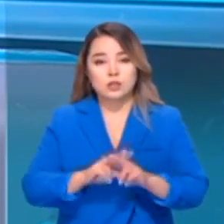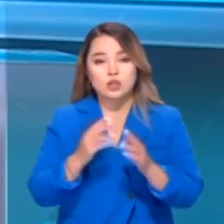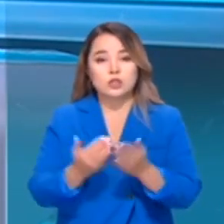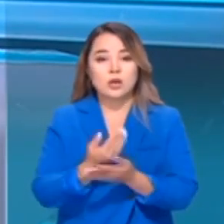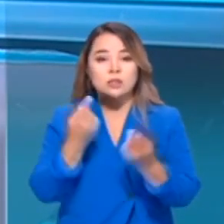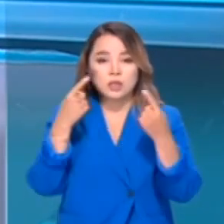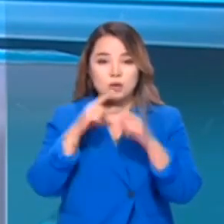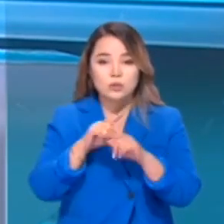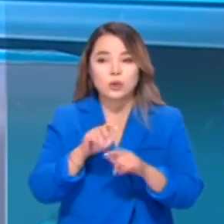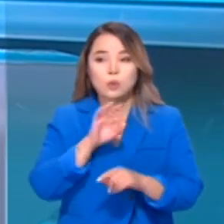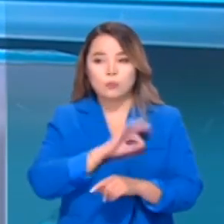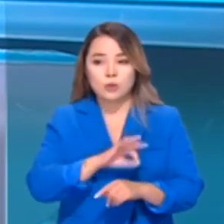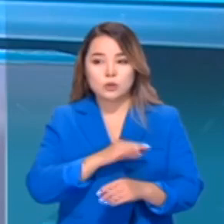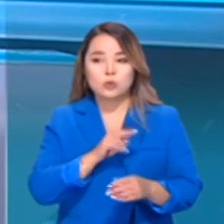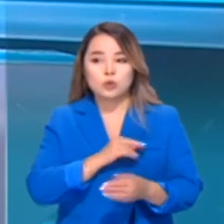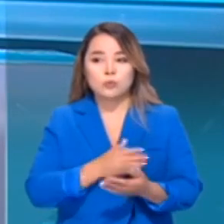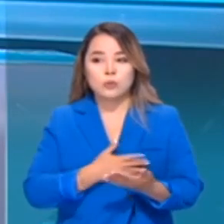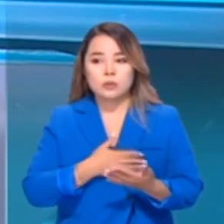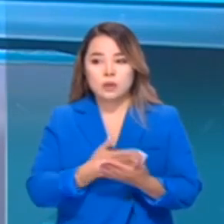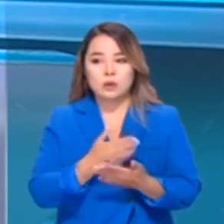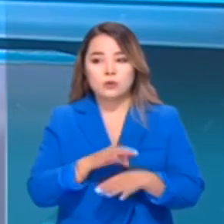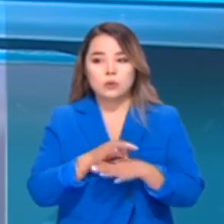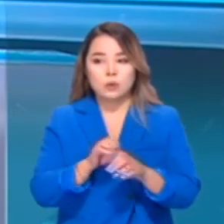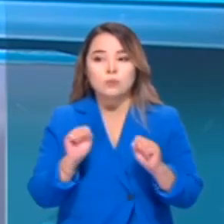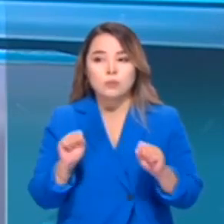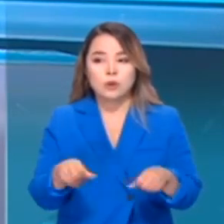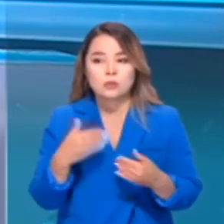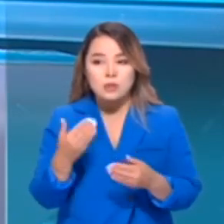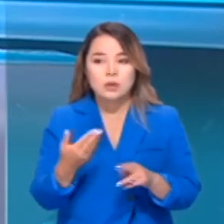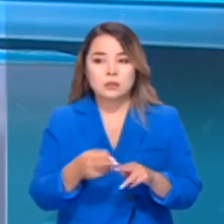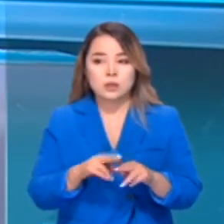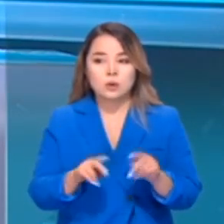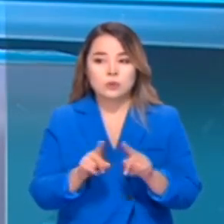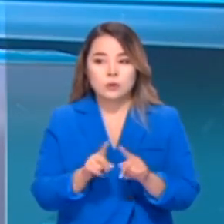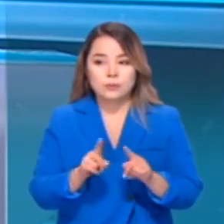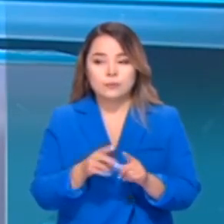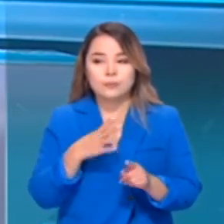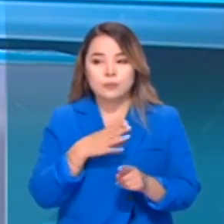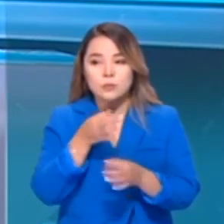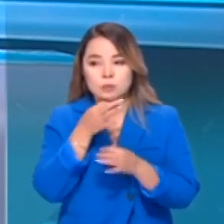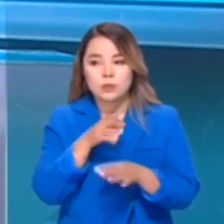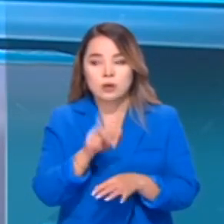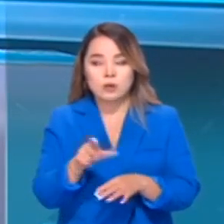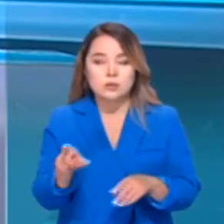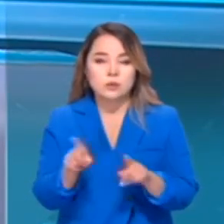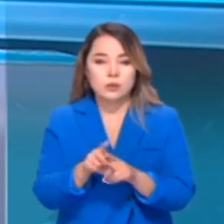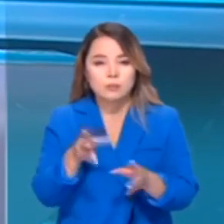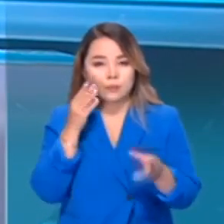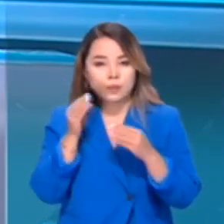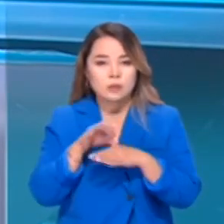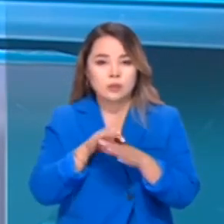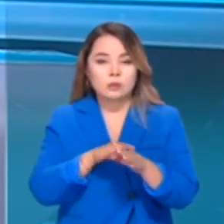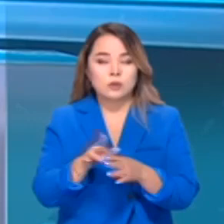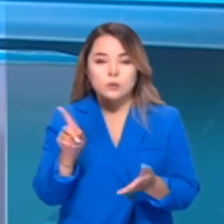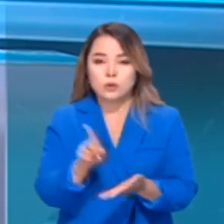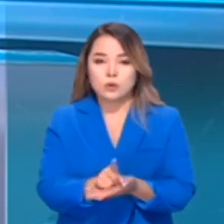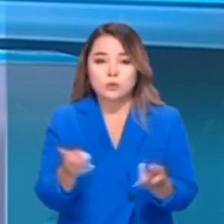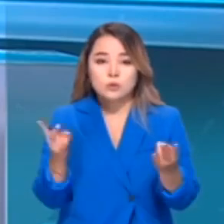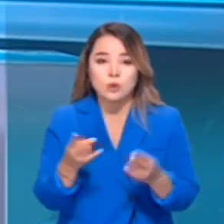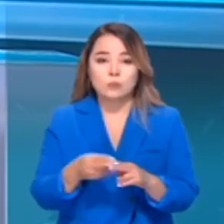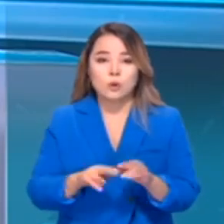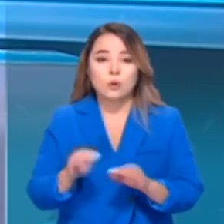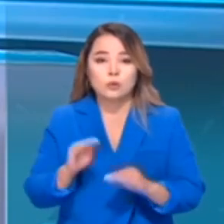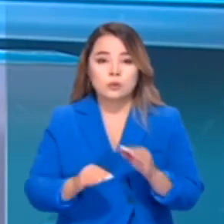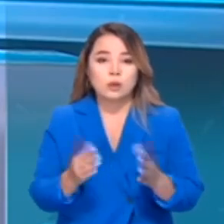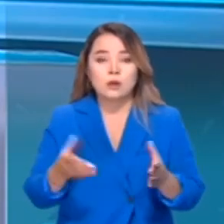пайдалану арқылы көп жұмысты оңтайландыруға болады дейді. Сондықтан бұл дағдыны кез келген азамат меңгергені абзал деген пікірде. Бұл